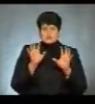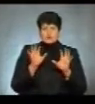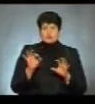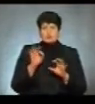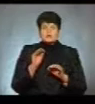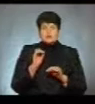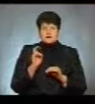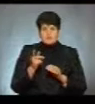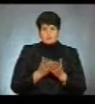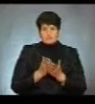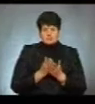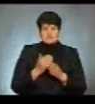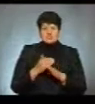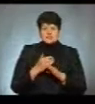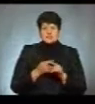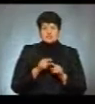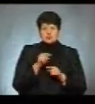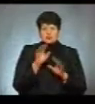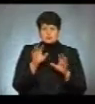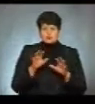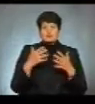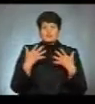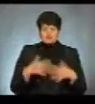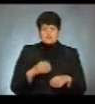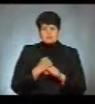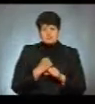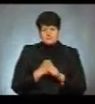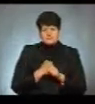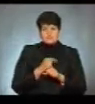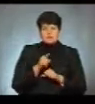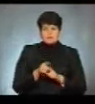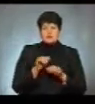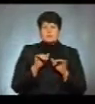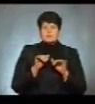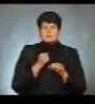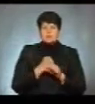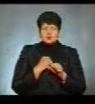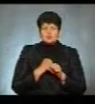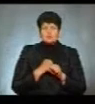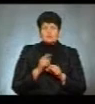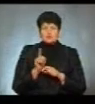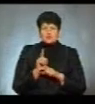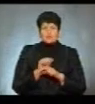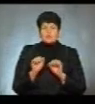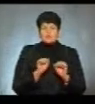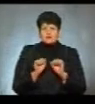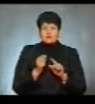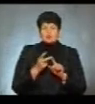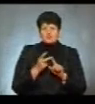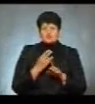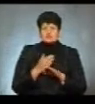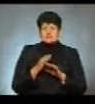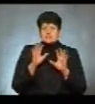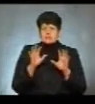житлово-комунальні послуги. Частина даного закону вже діє. Вона діє в нормі по управителях. Друга частина закону